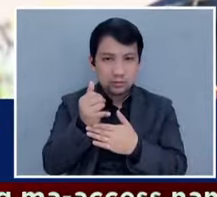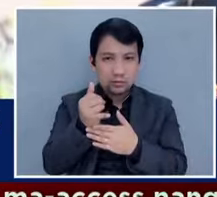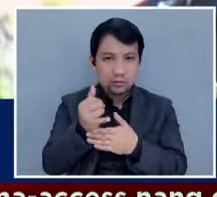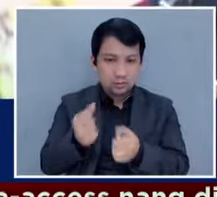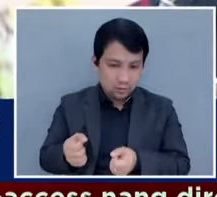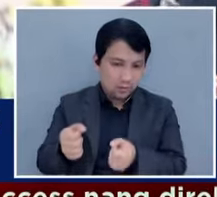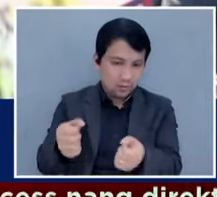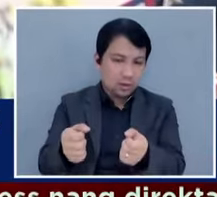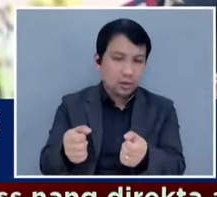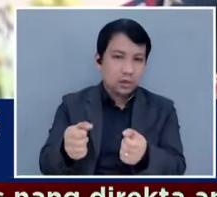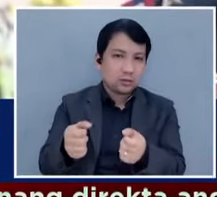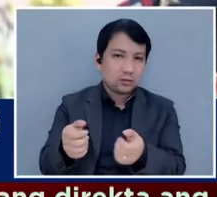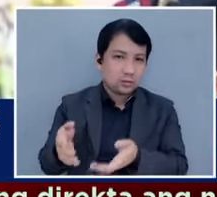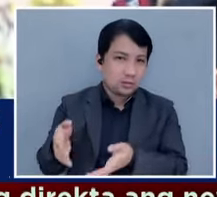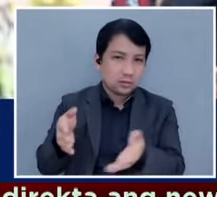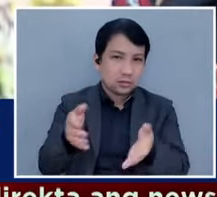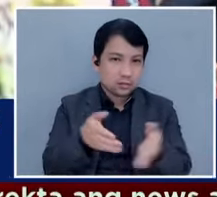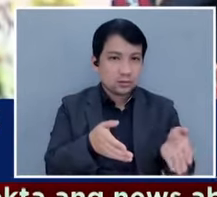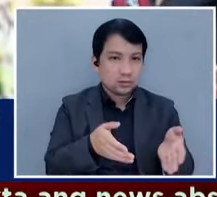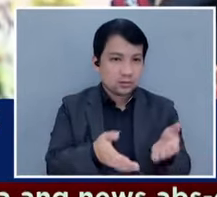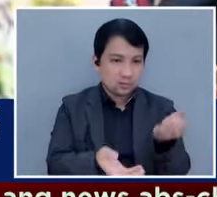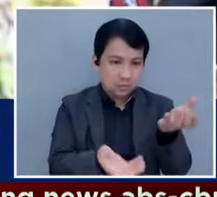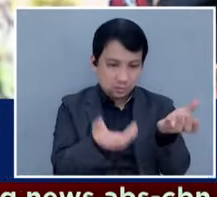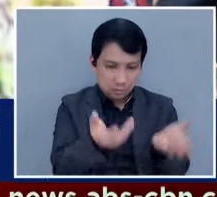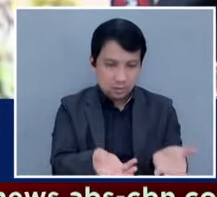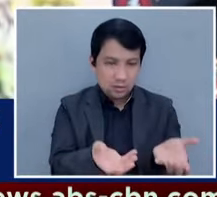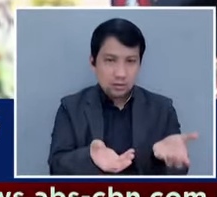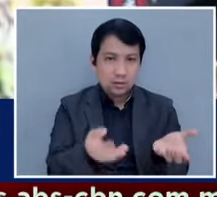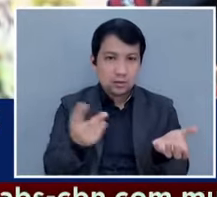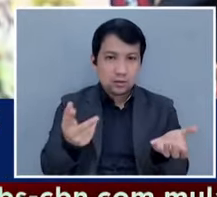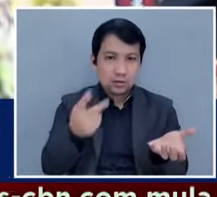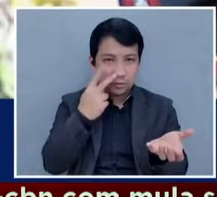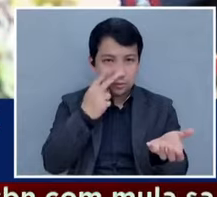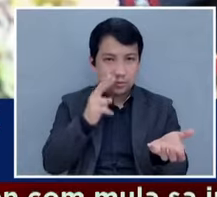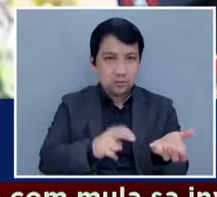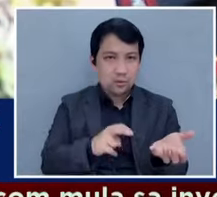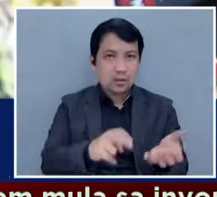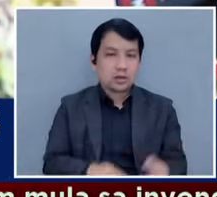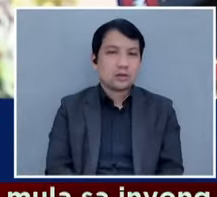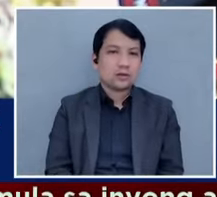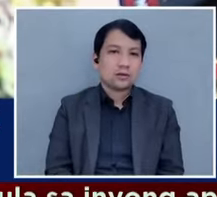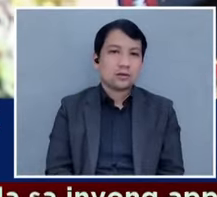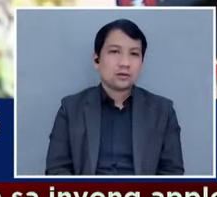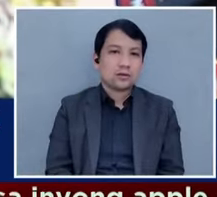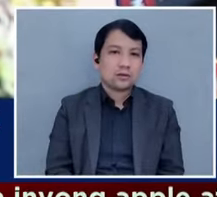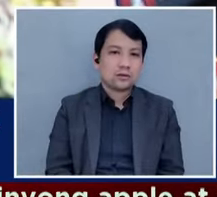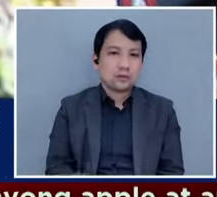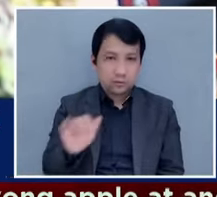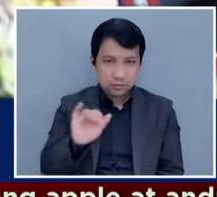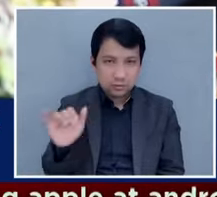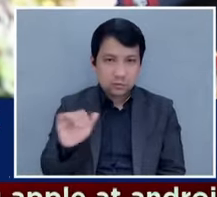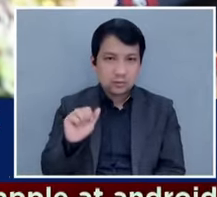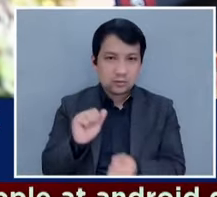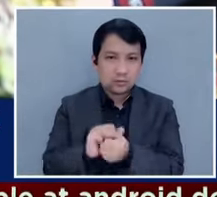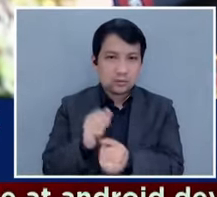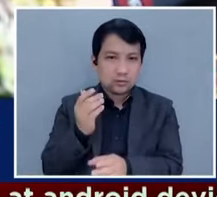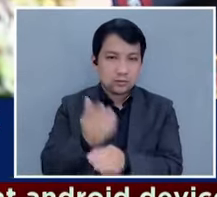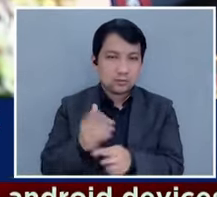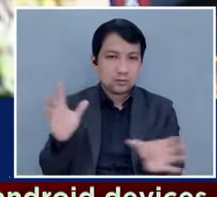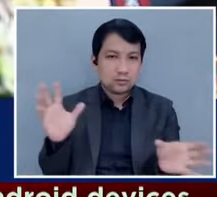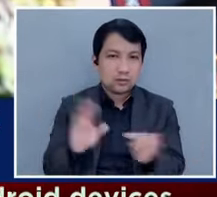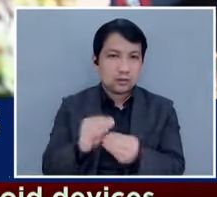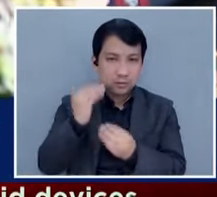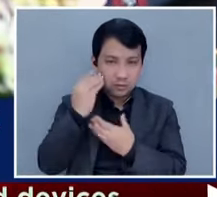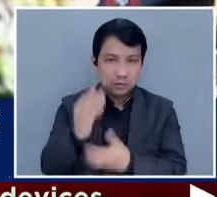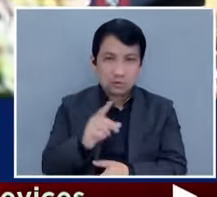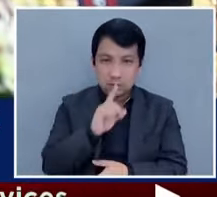lahat, tinitimbang ito, nandun yung tatlong witnesses, no? Andun pati yung sasakyang katabi. So we just want to make